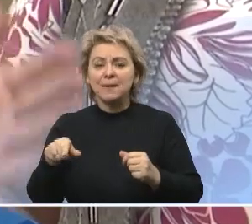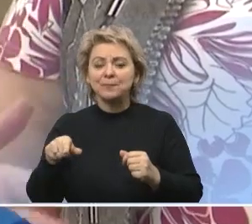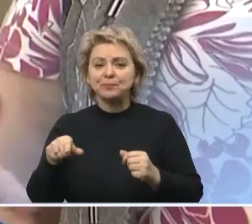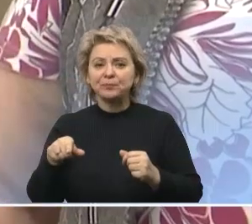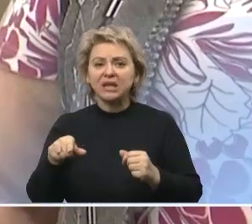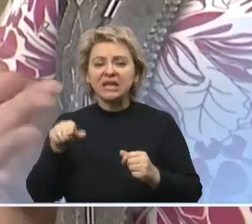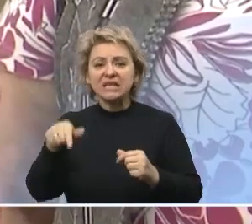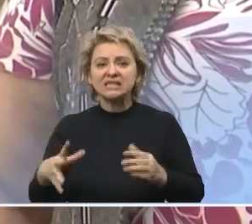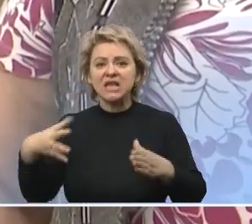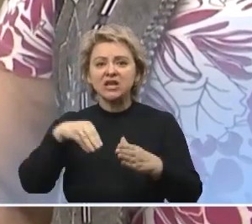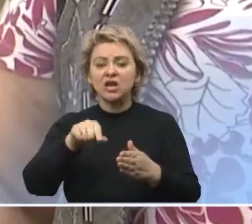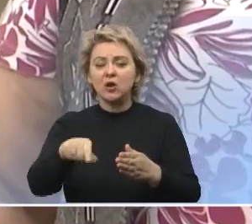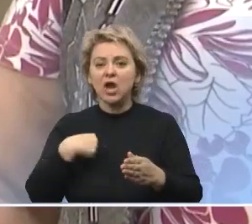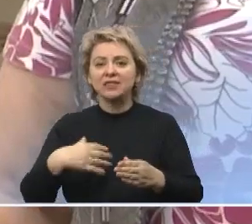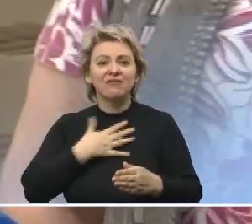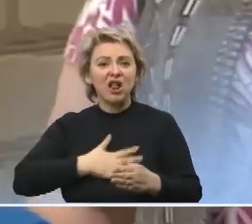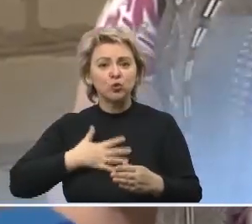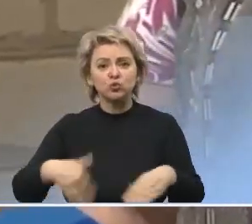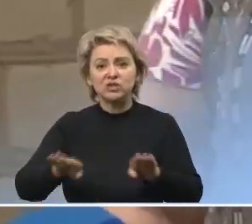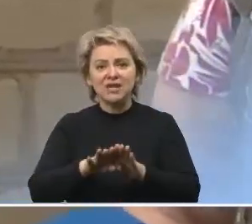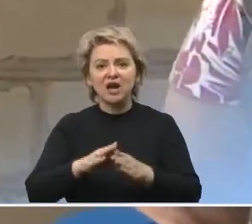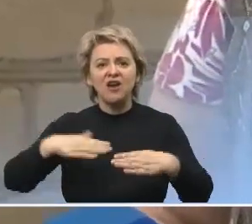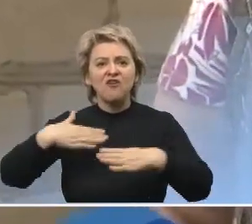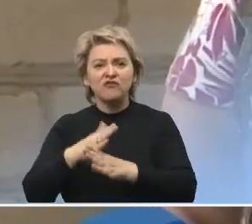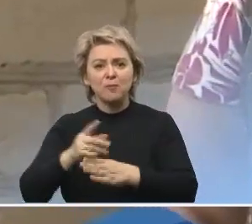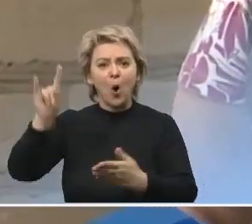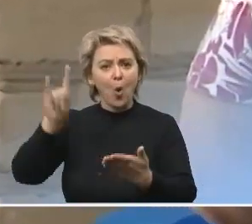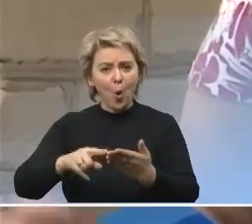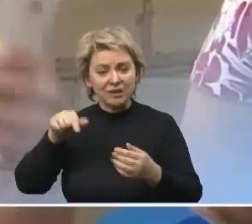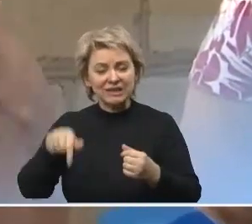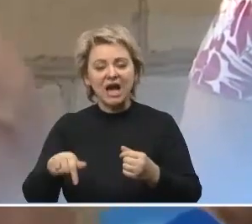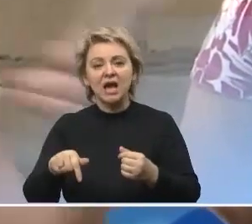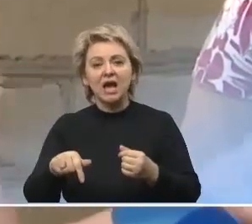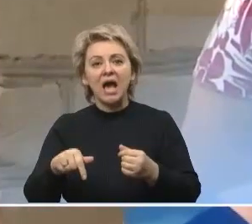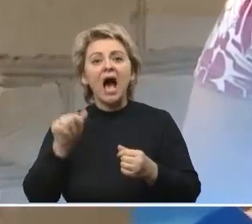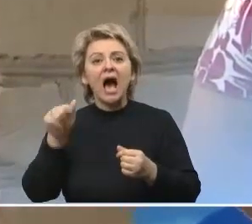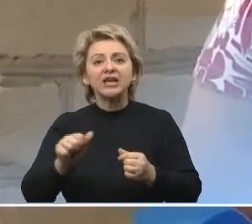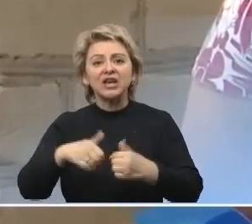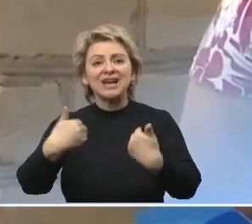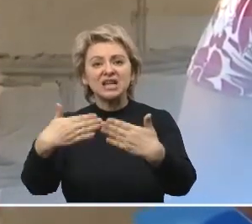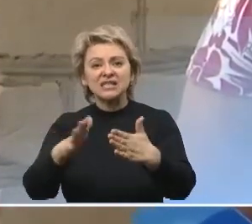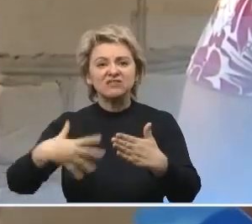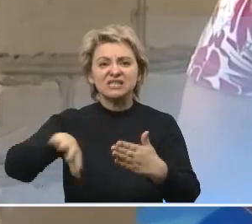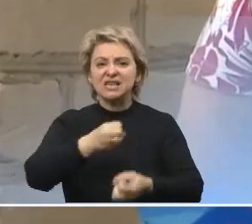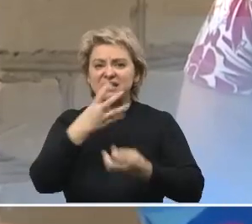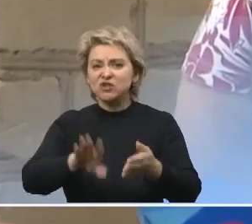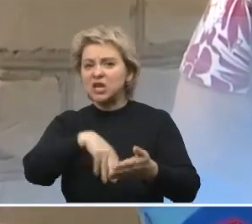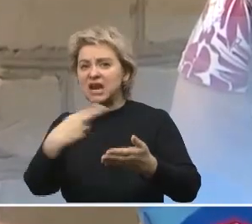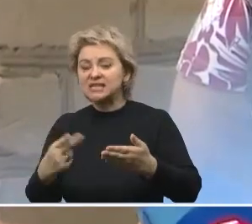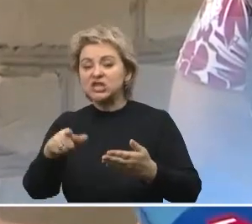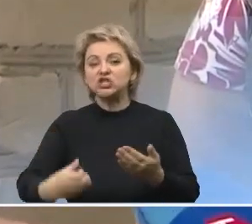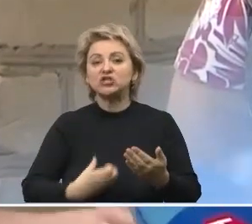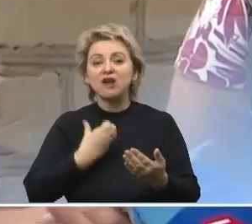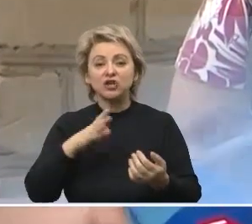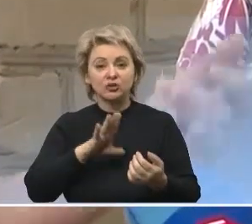В обеих, и в зале, и в спальне. Я так волнуюсь вообще. Выбило окна. Да. Ну, они раскрылись, все цветы полетели. Да, это